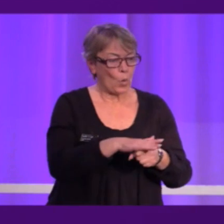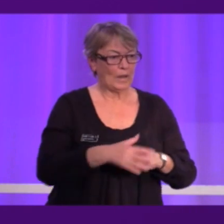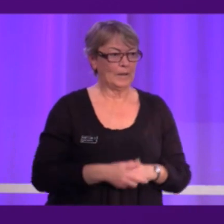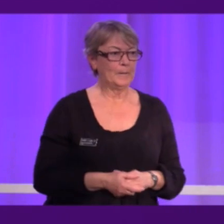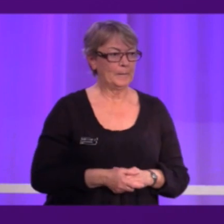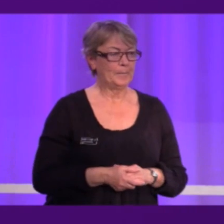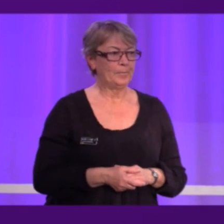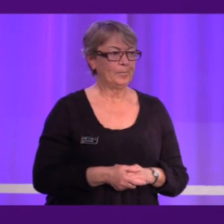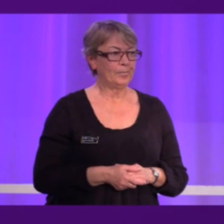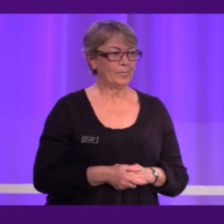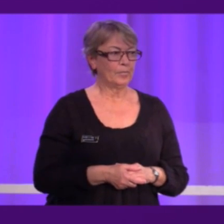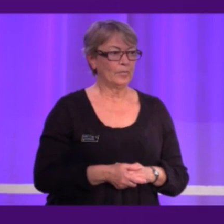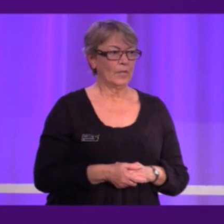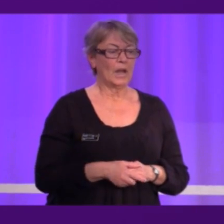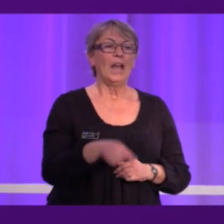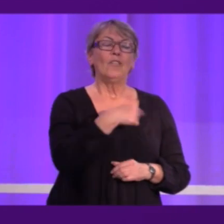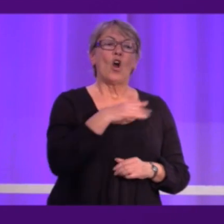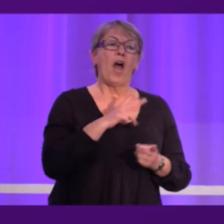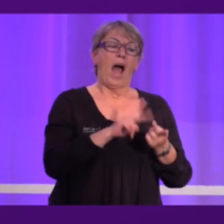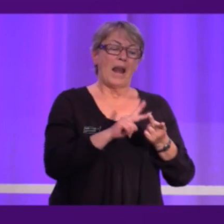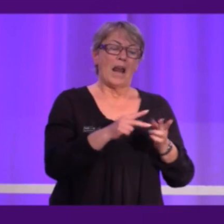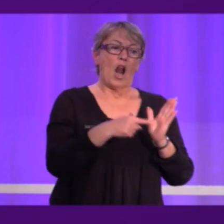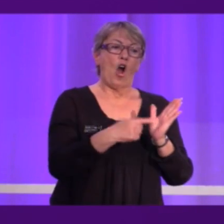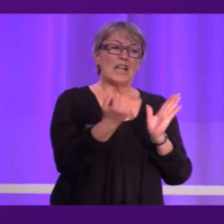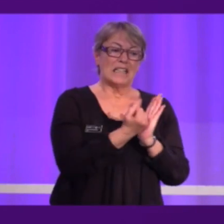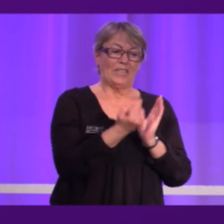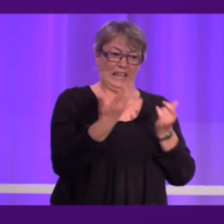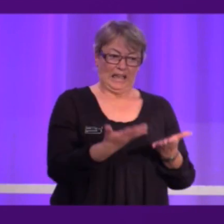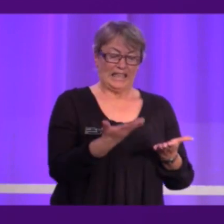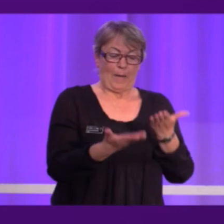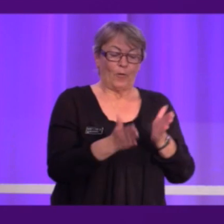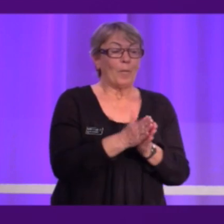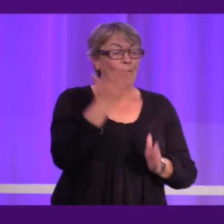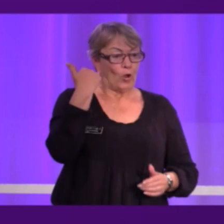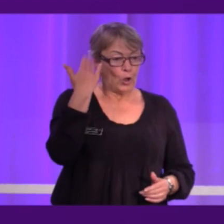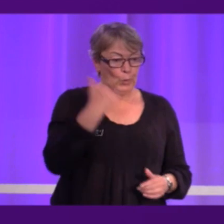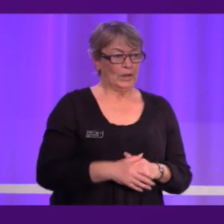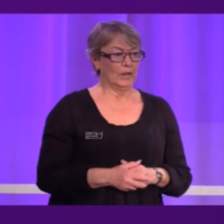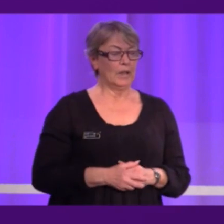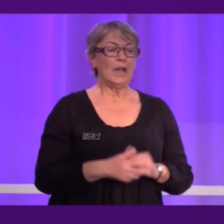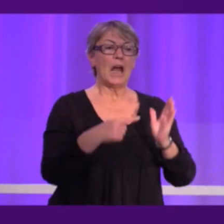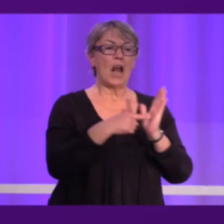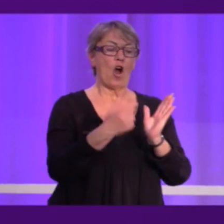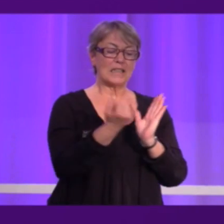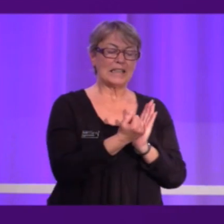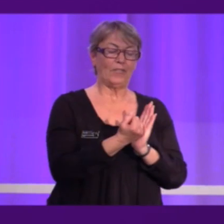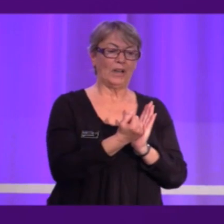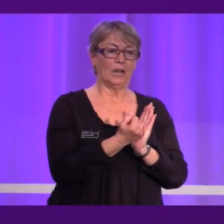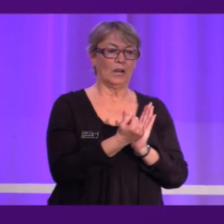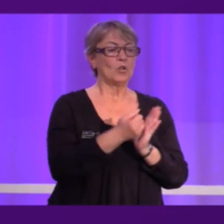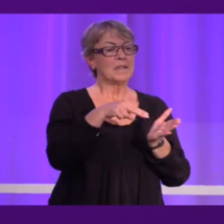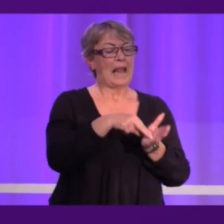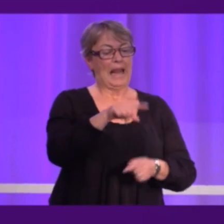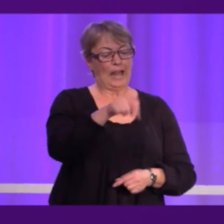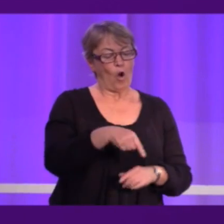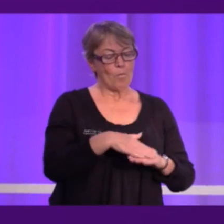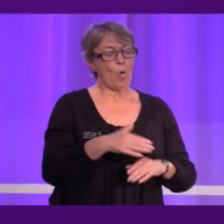Vi har ju också en annan lagstiftning idag jämfört med förut. en lagstiftning som ställer krav